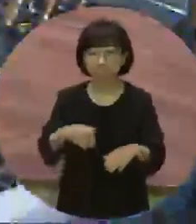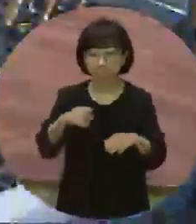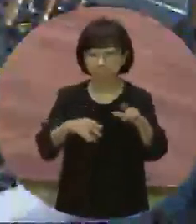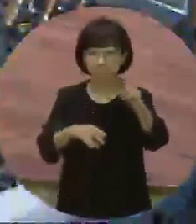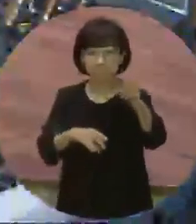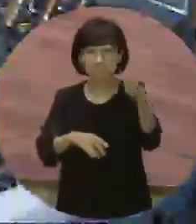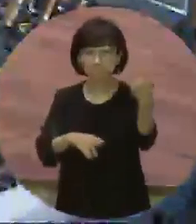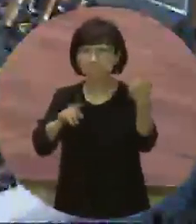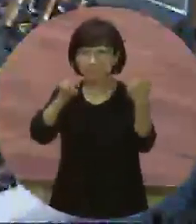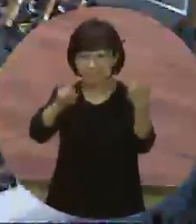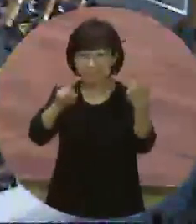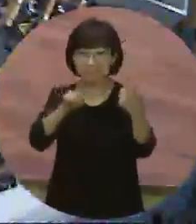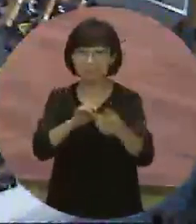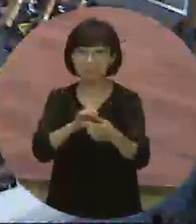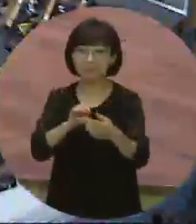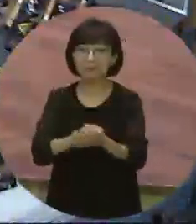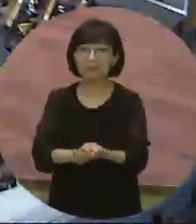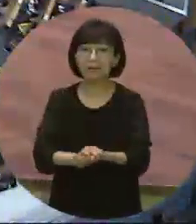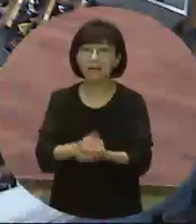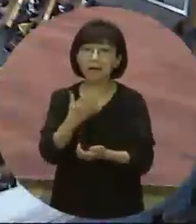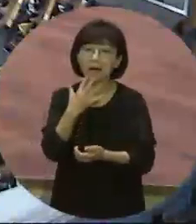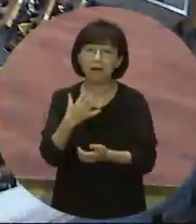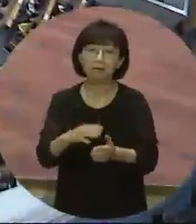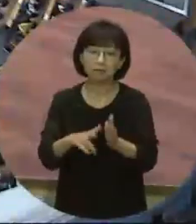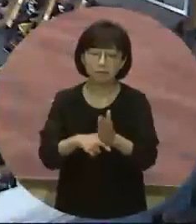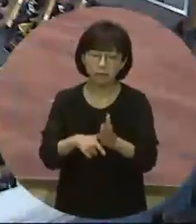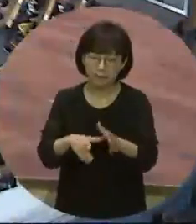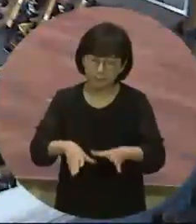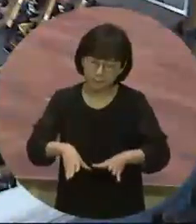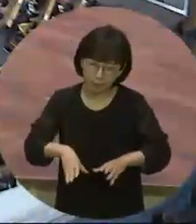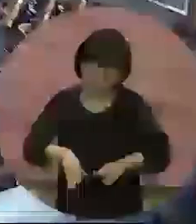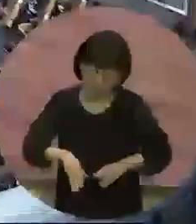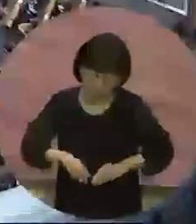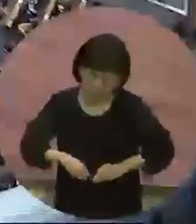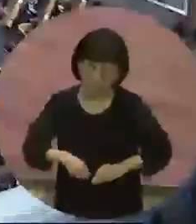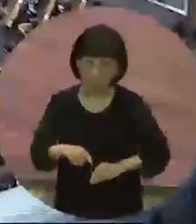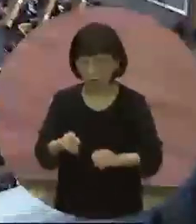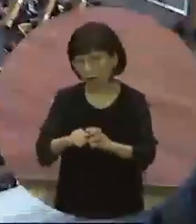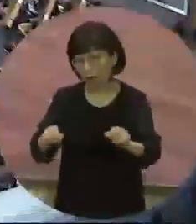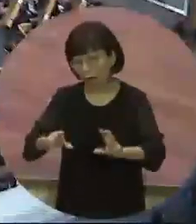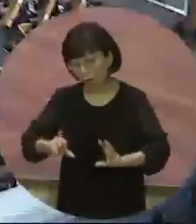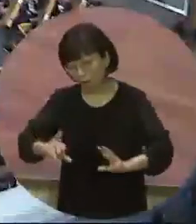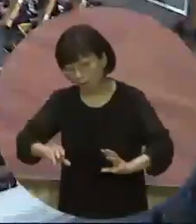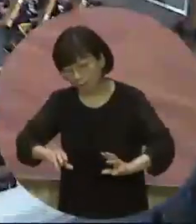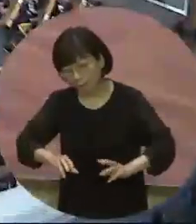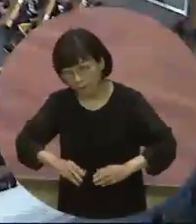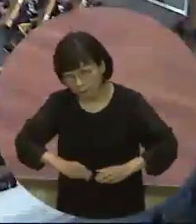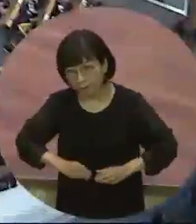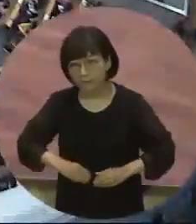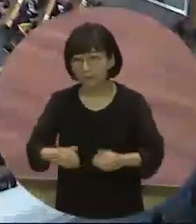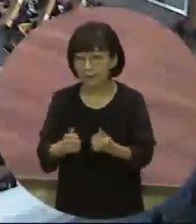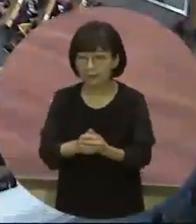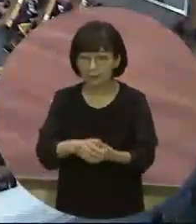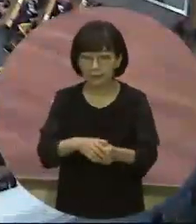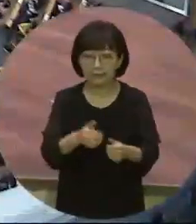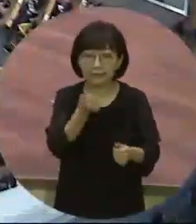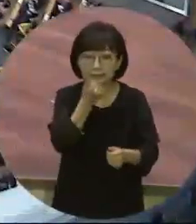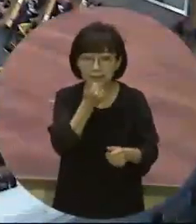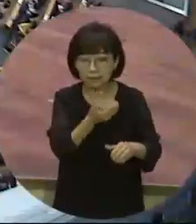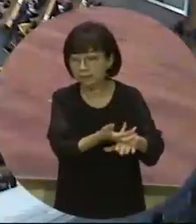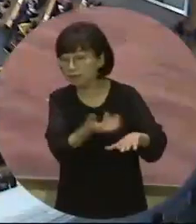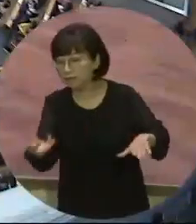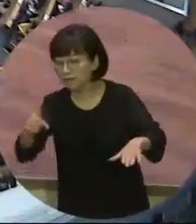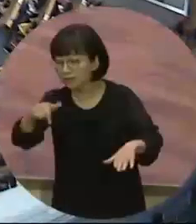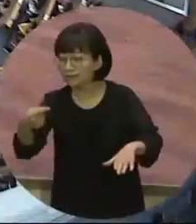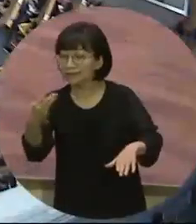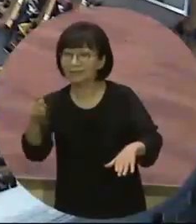때에 첫 흉년이 들었더니 그 땅에 또 흉년이 들매 이삭이 그랄로 가서 블레셋